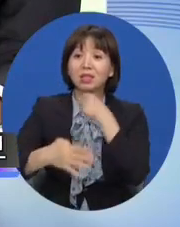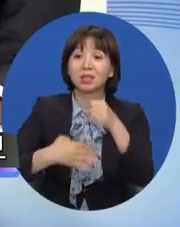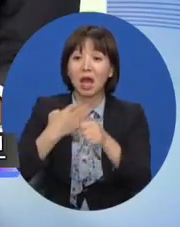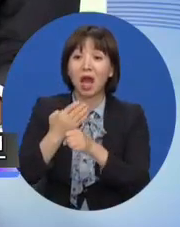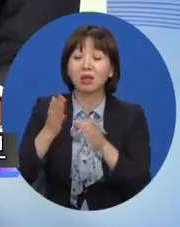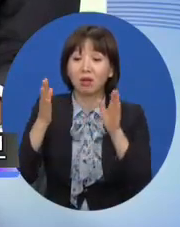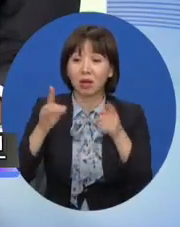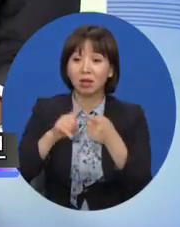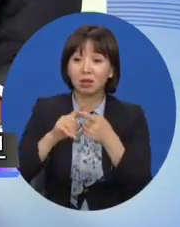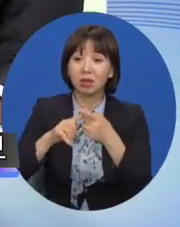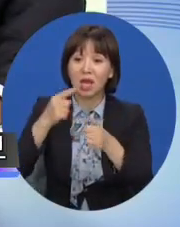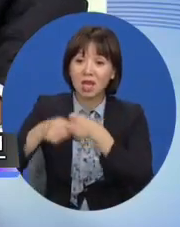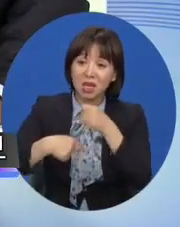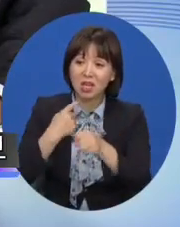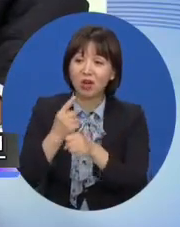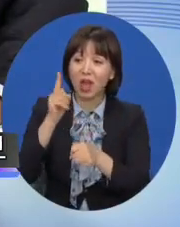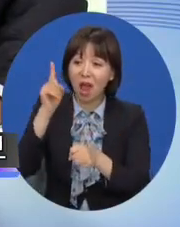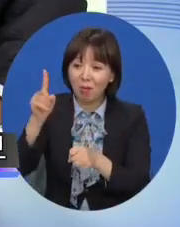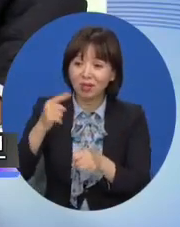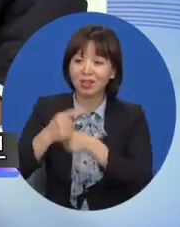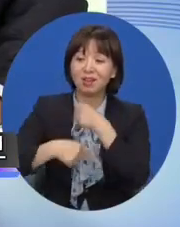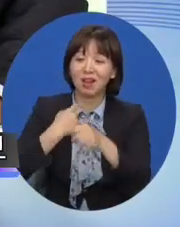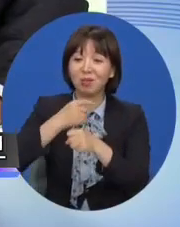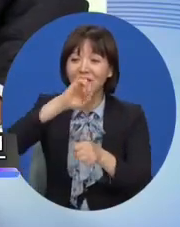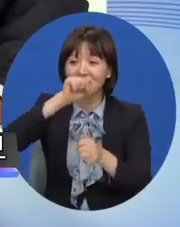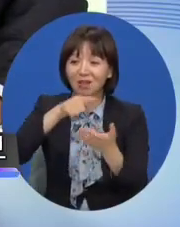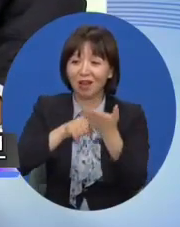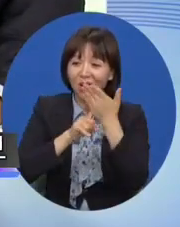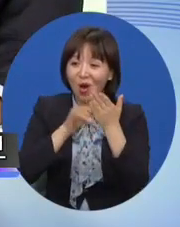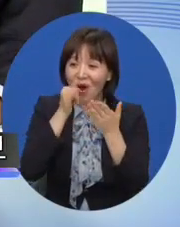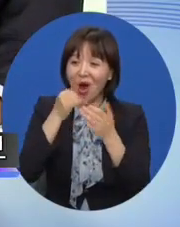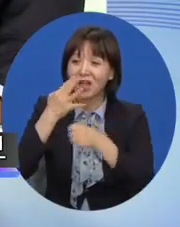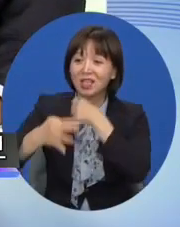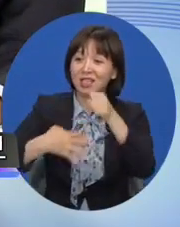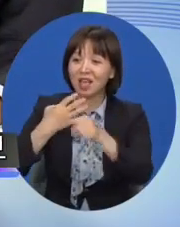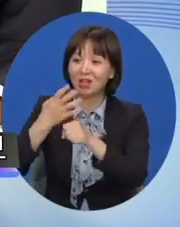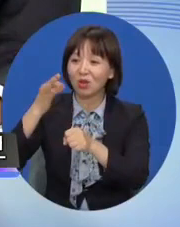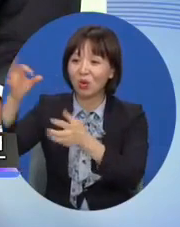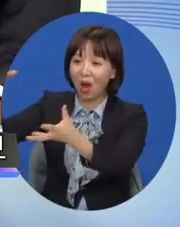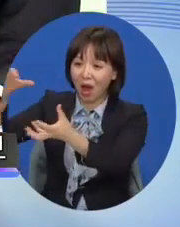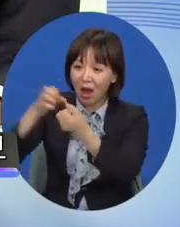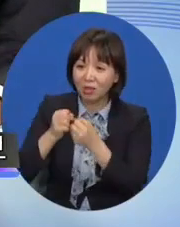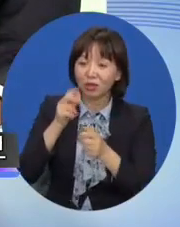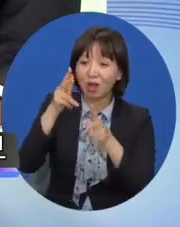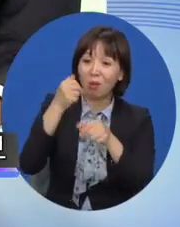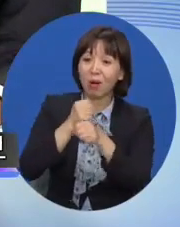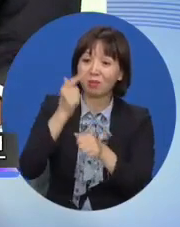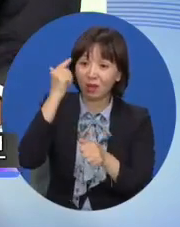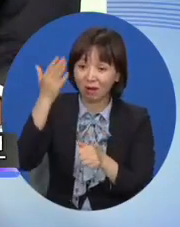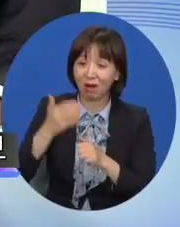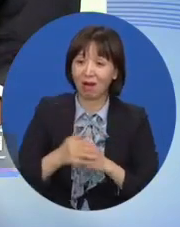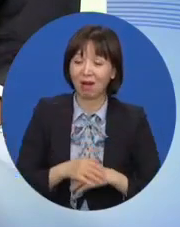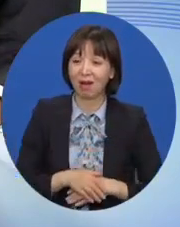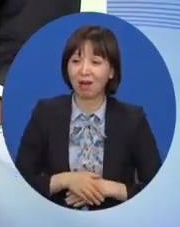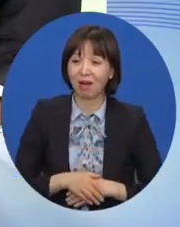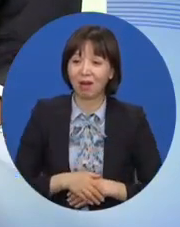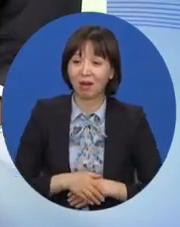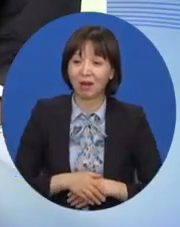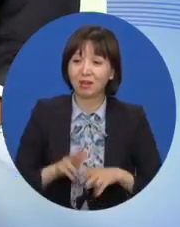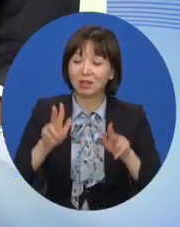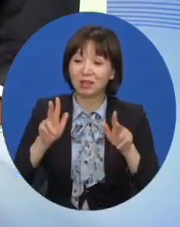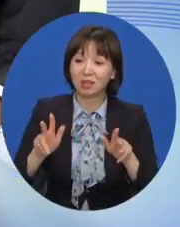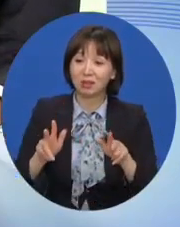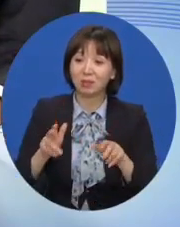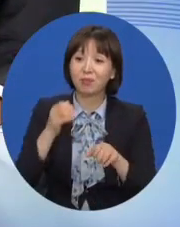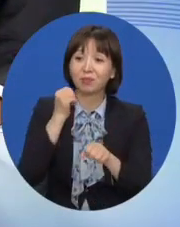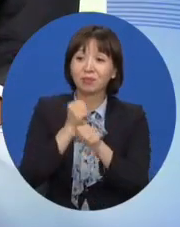매년 연도별로 오는 거지 어떻게 4년 동안 예산을 한꺼번에 갖다 놓고 그래, 사업을 합니까? 결론적으로 지금 하고자 하는 현장에서 하신 사업에 지금